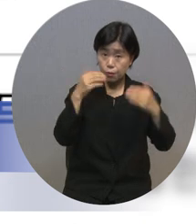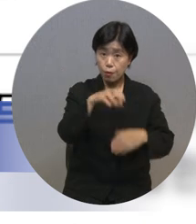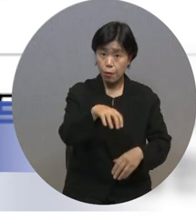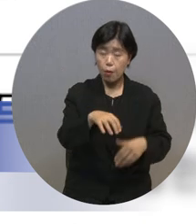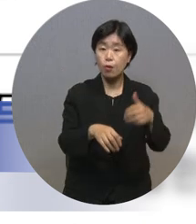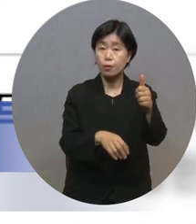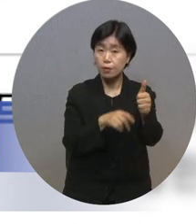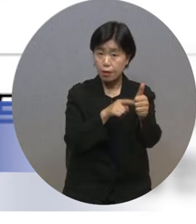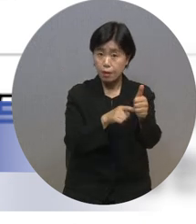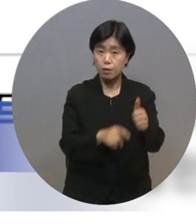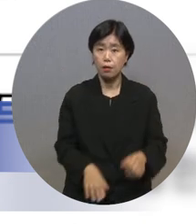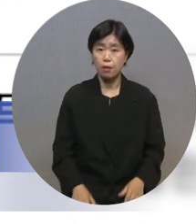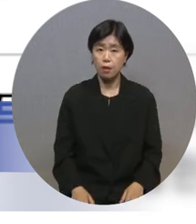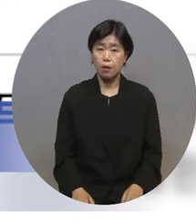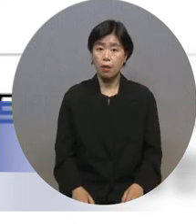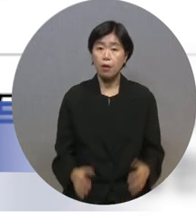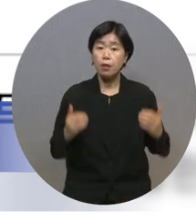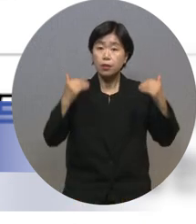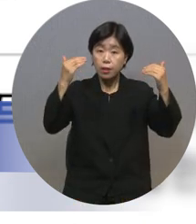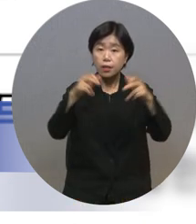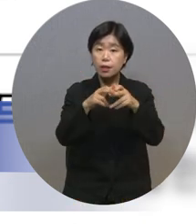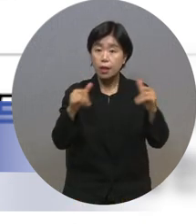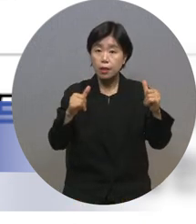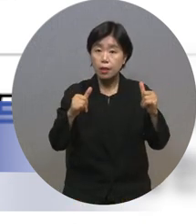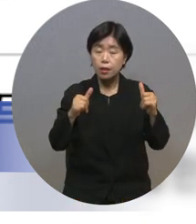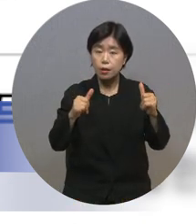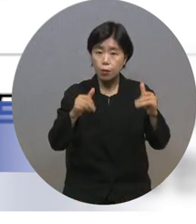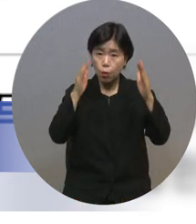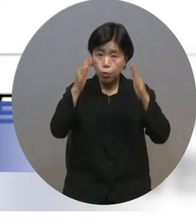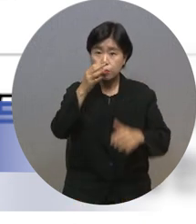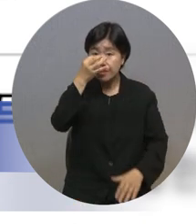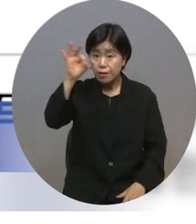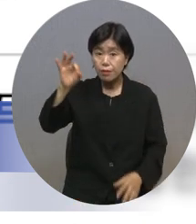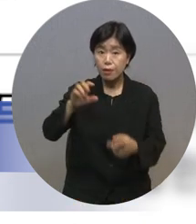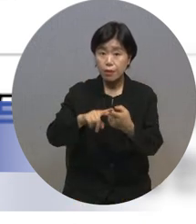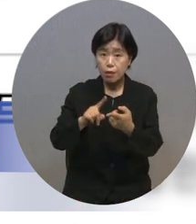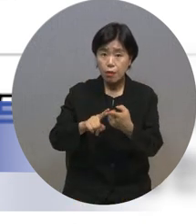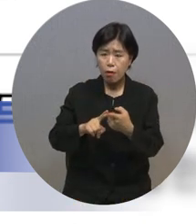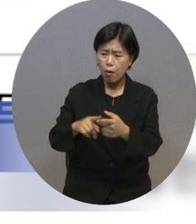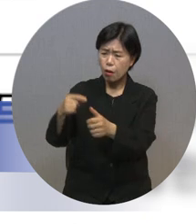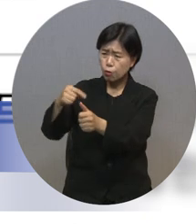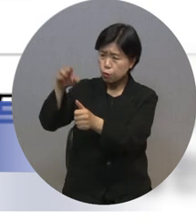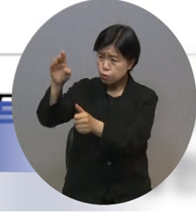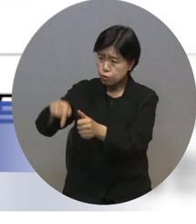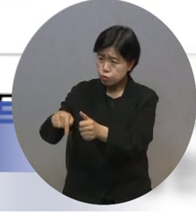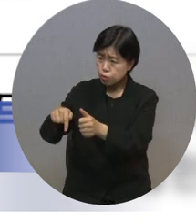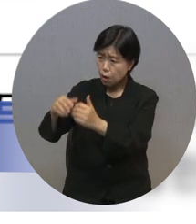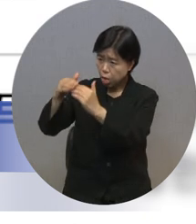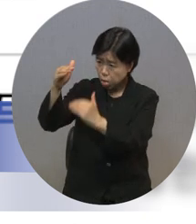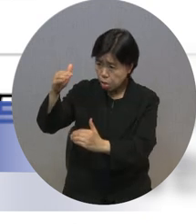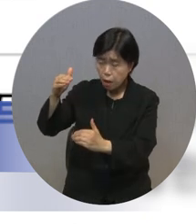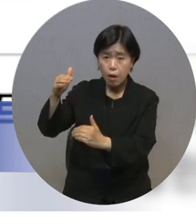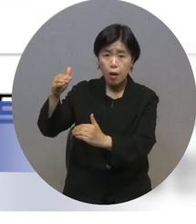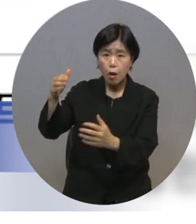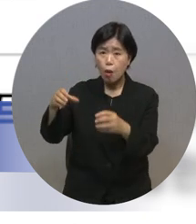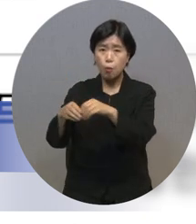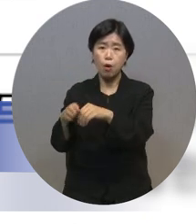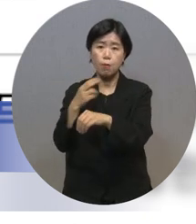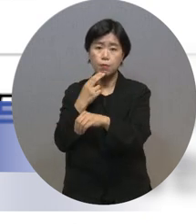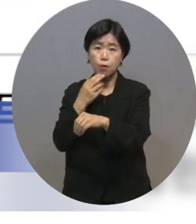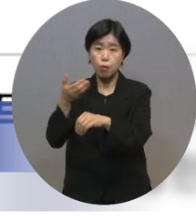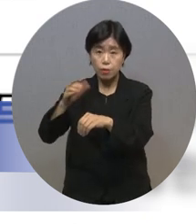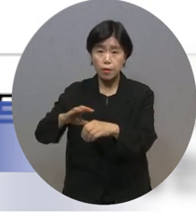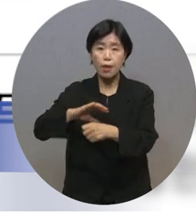교장은 성인 장애인 학력 인정 과정은이 교육부가 고민조차 안 하던 시기에 대구시 교육청의